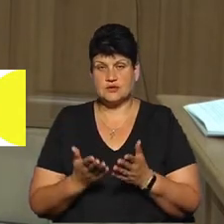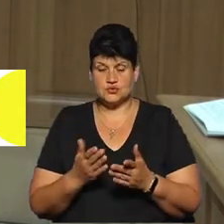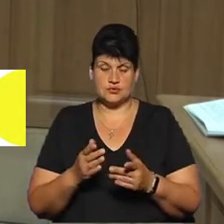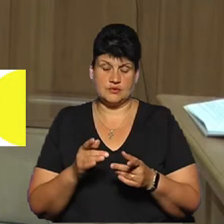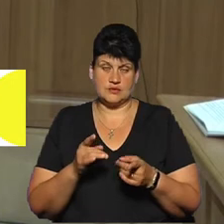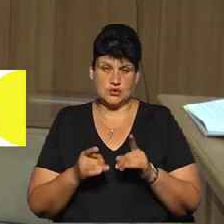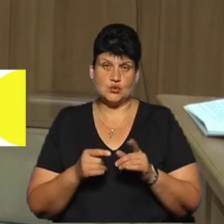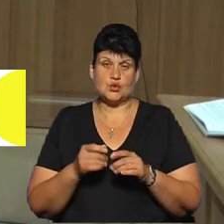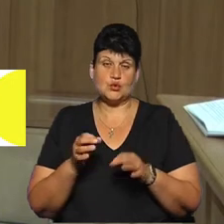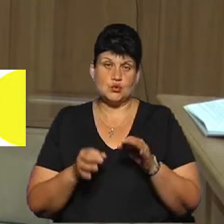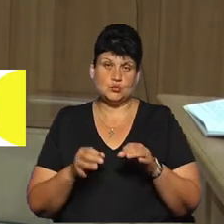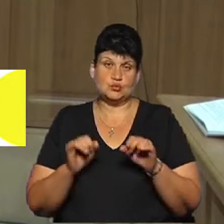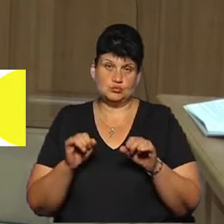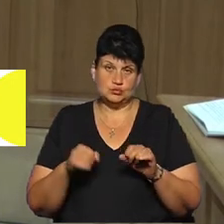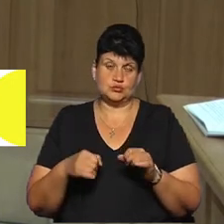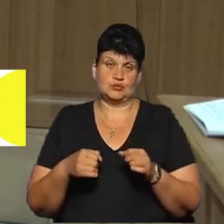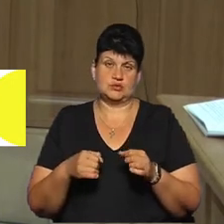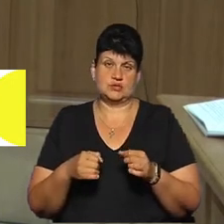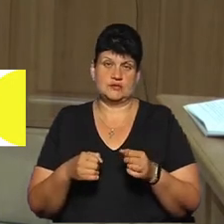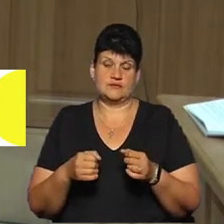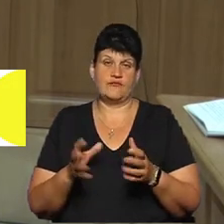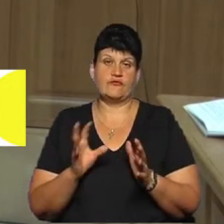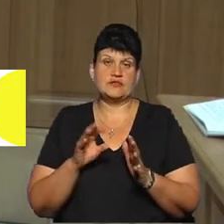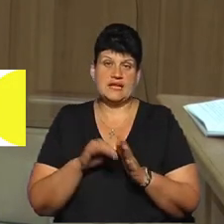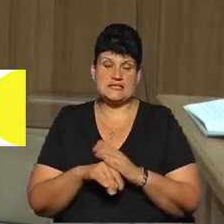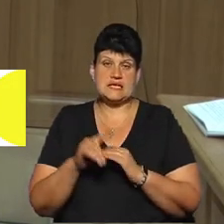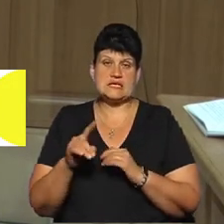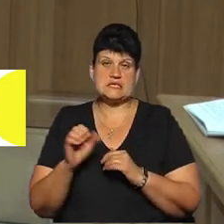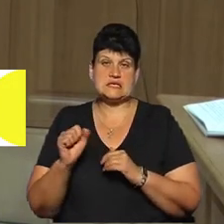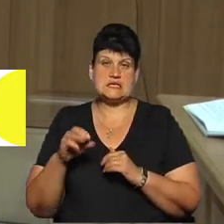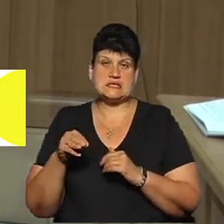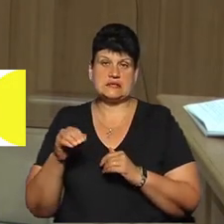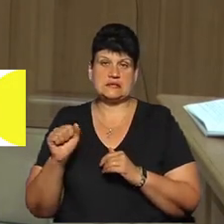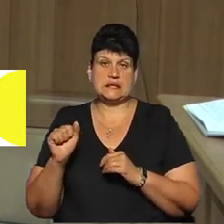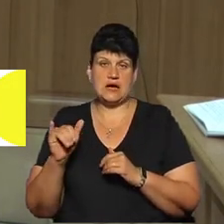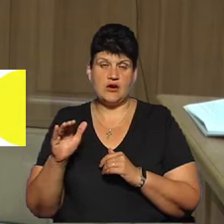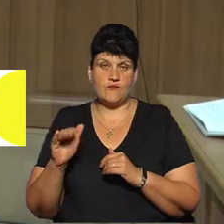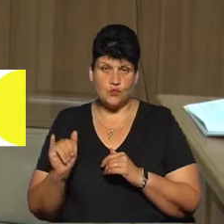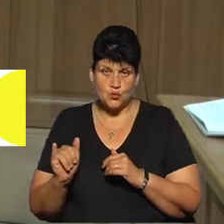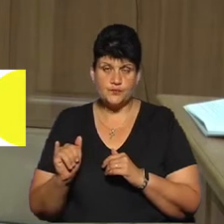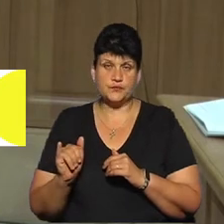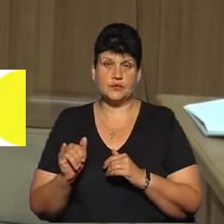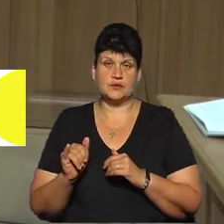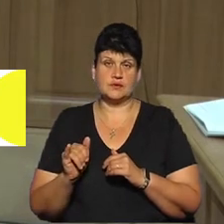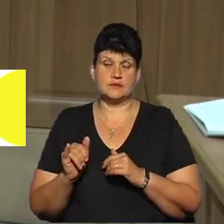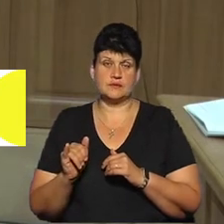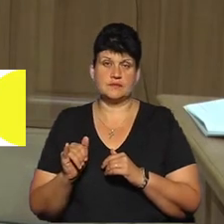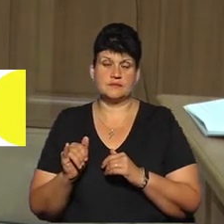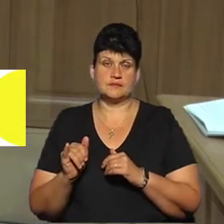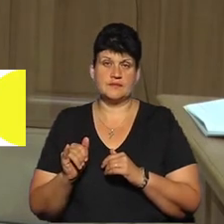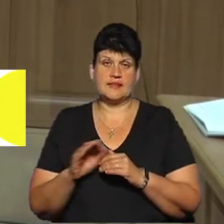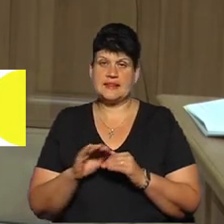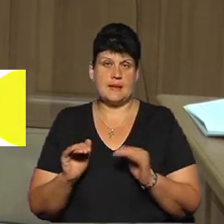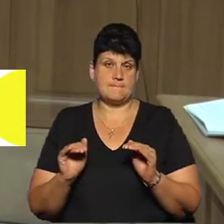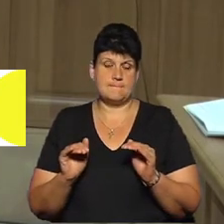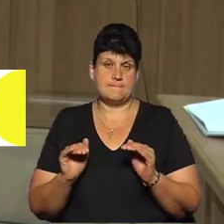таке можливо внести заставу за підозрюваного, принаймні не меншу